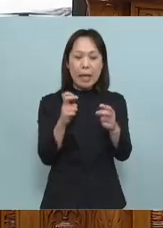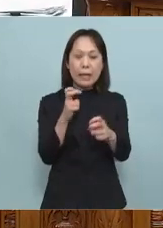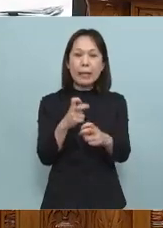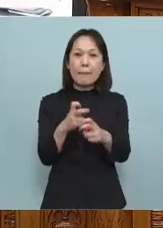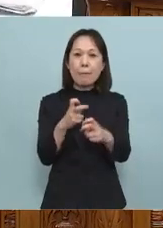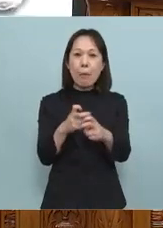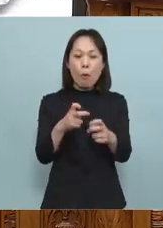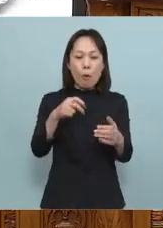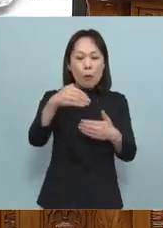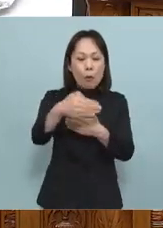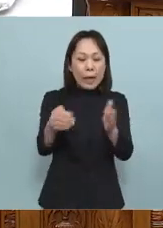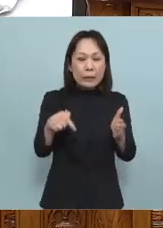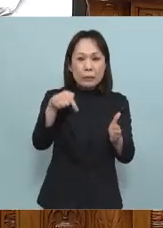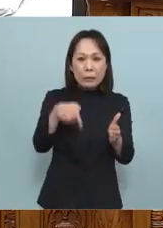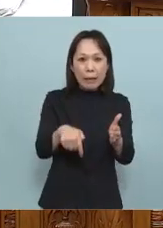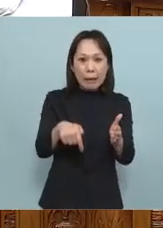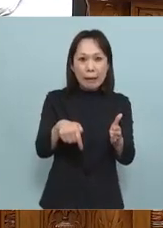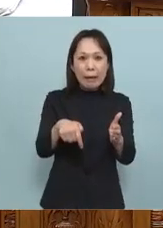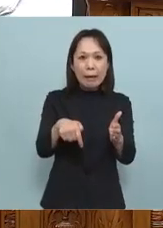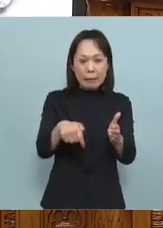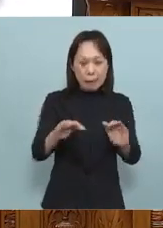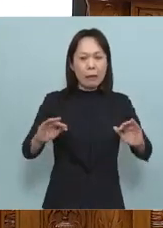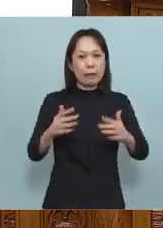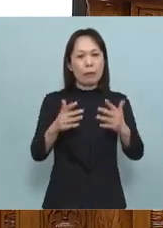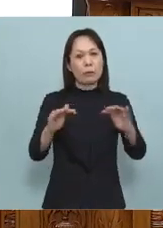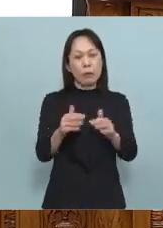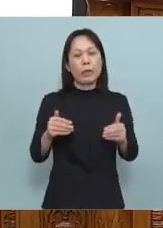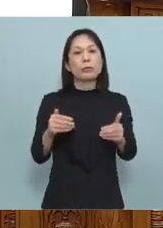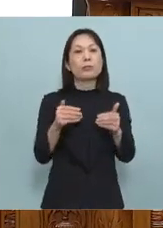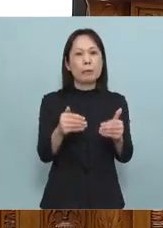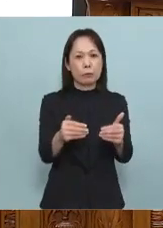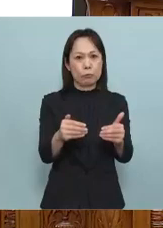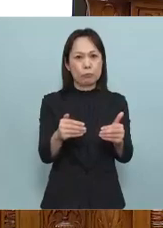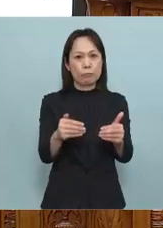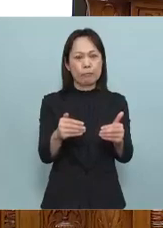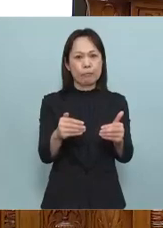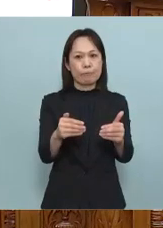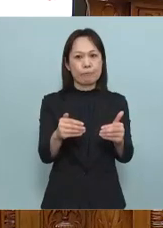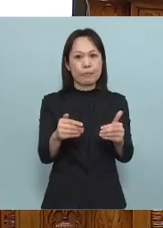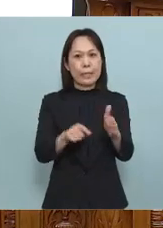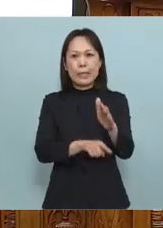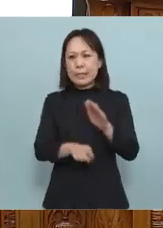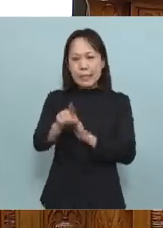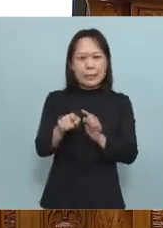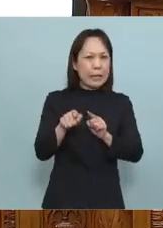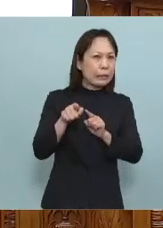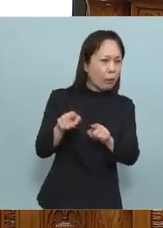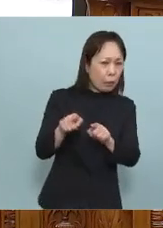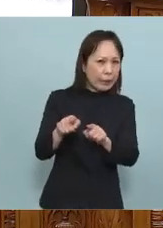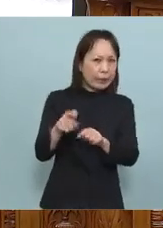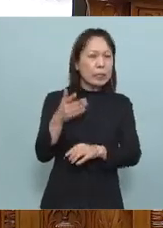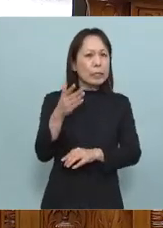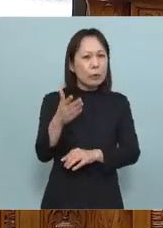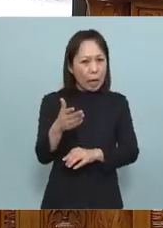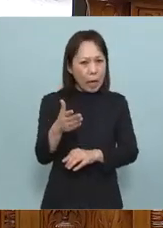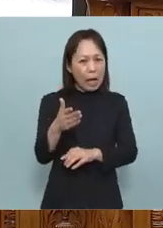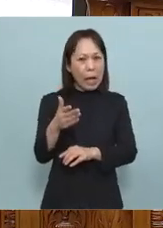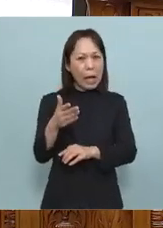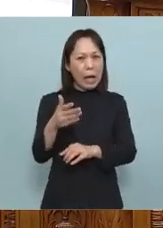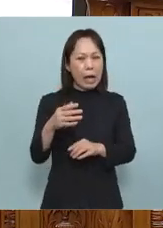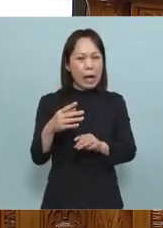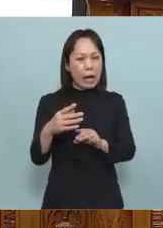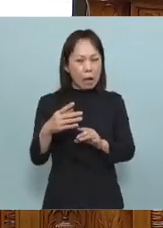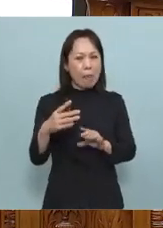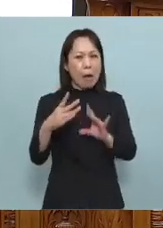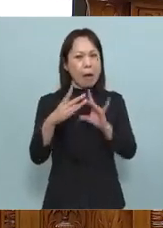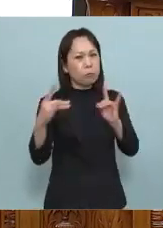防衛の考え方を維持しつつ行うものであり、先制攻撃であるとか軍事的緊張と軍拡